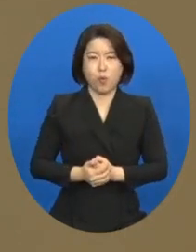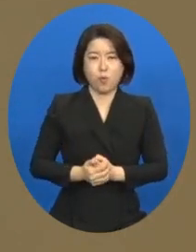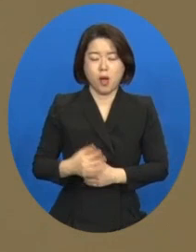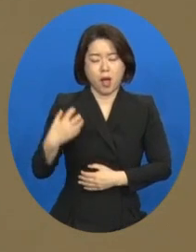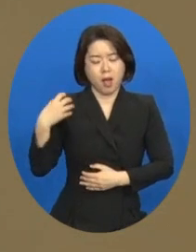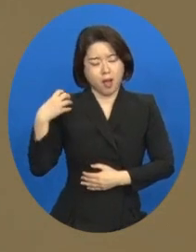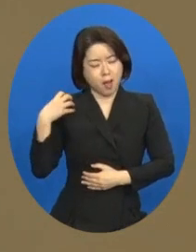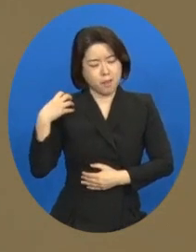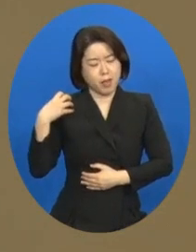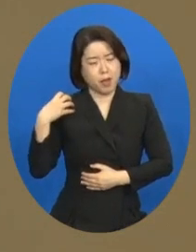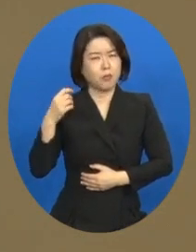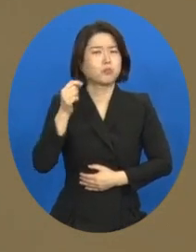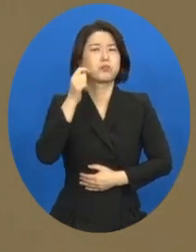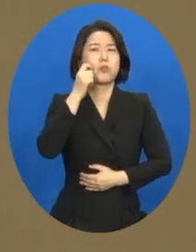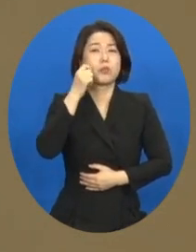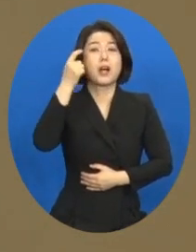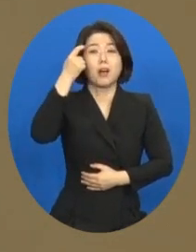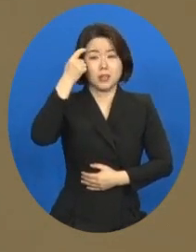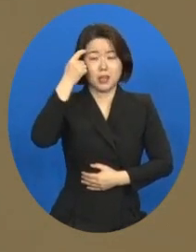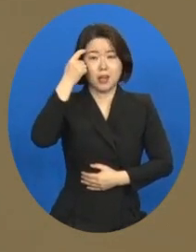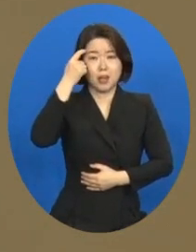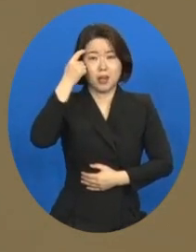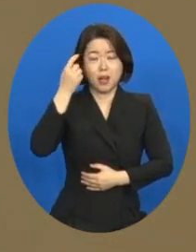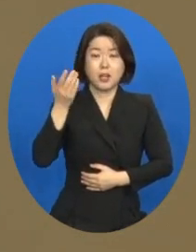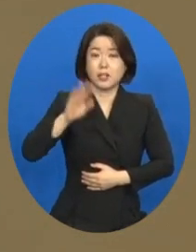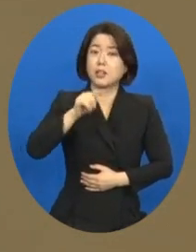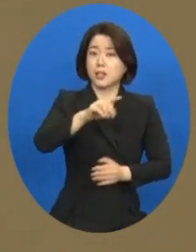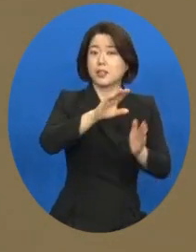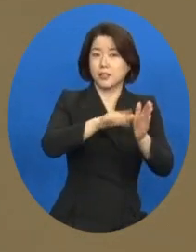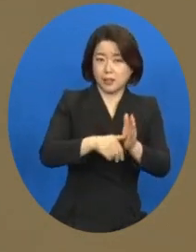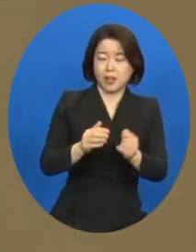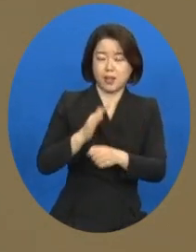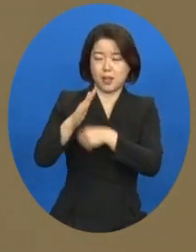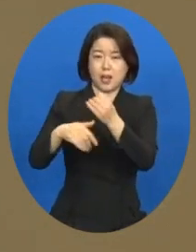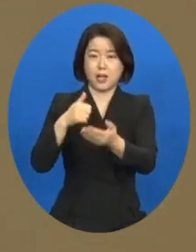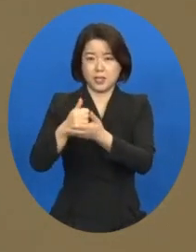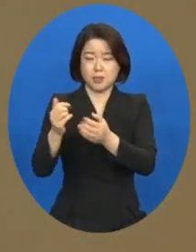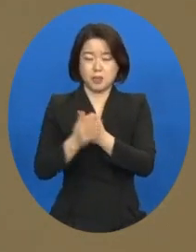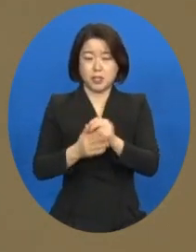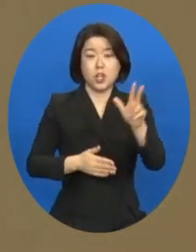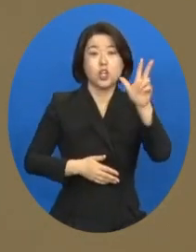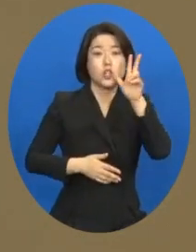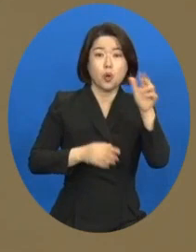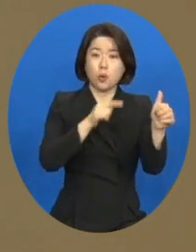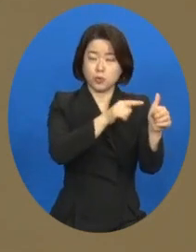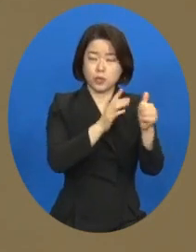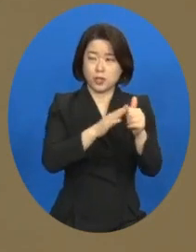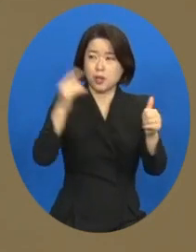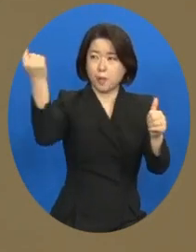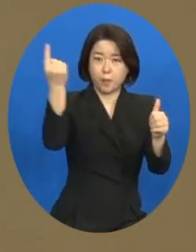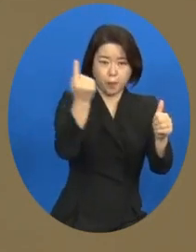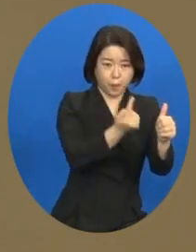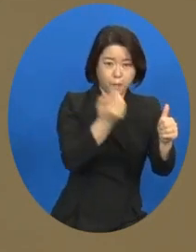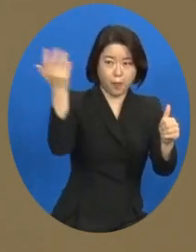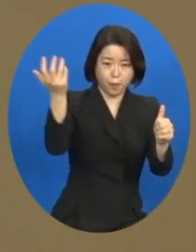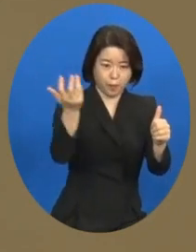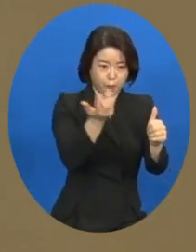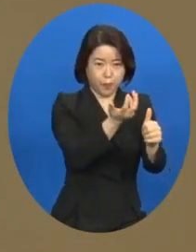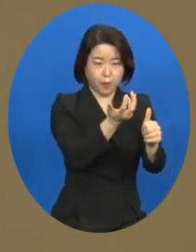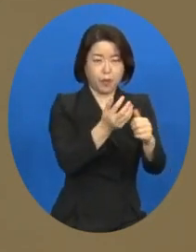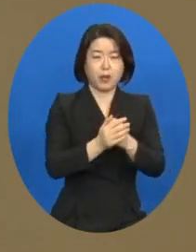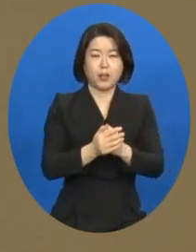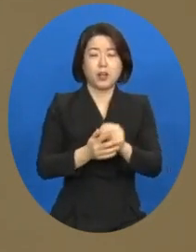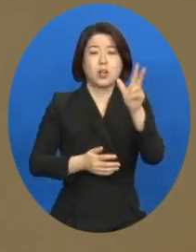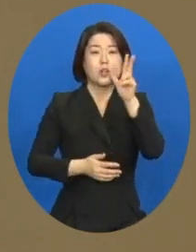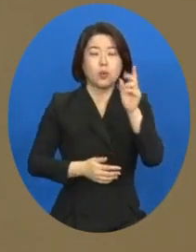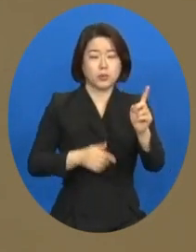감당 못할 줄 알았어요. 근데 그때 하나님께서 여호수아에게 임하십니다. 여호수아 1장